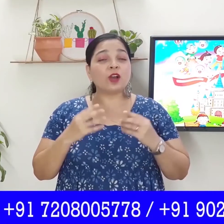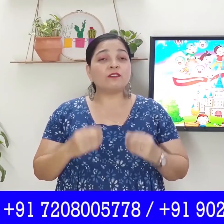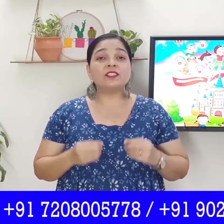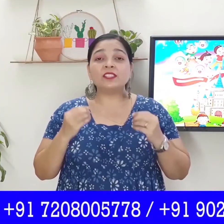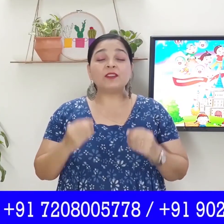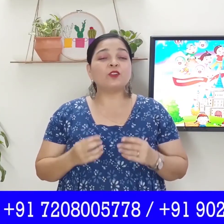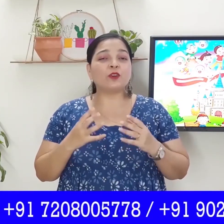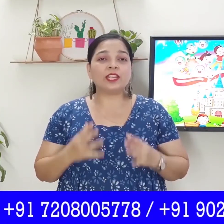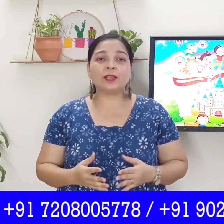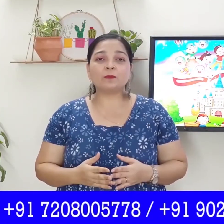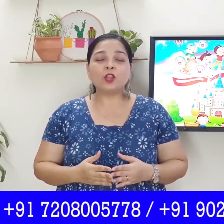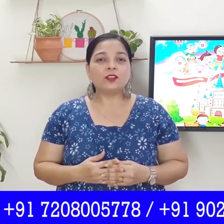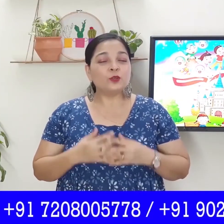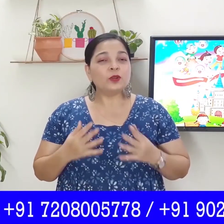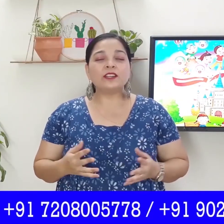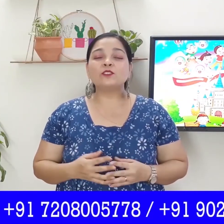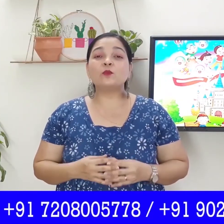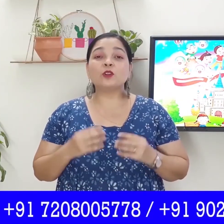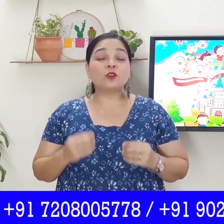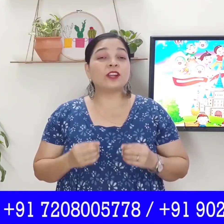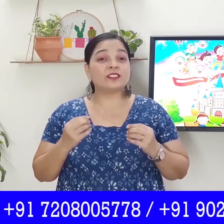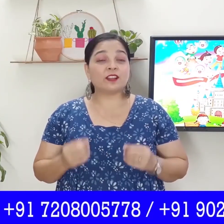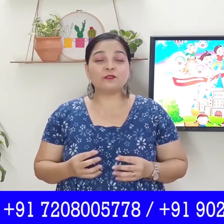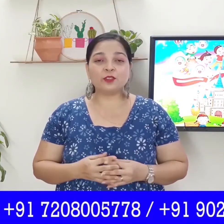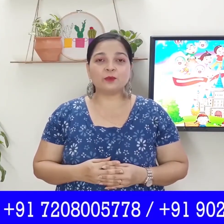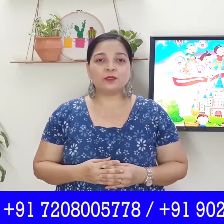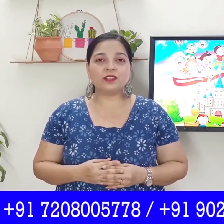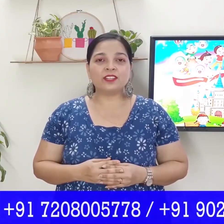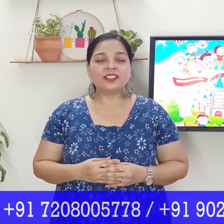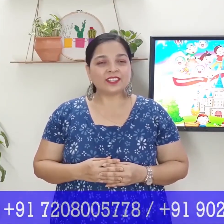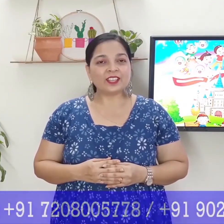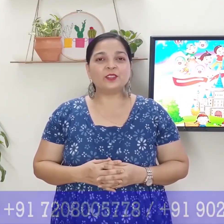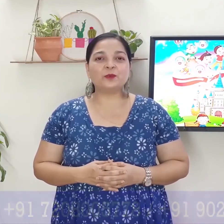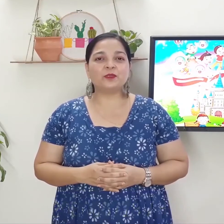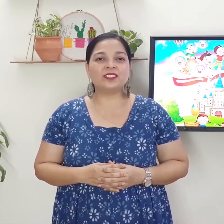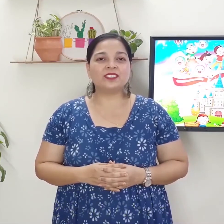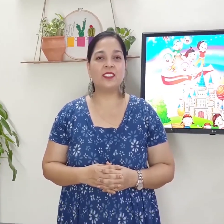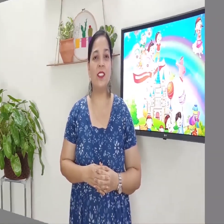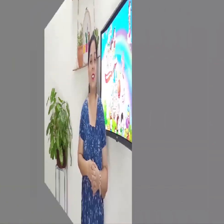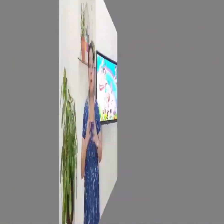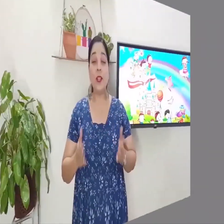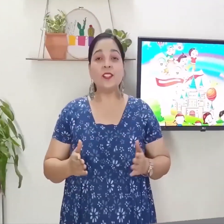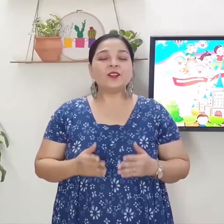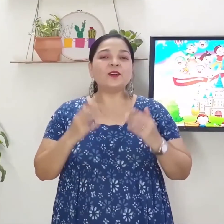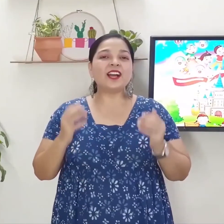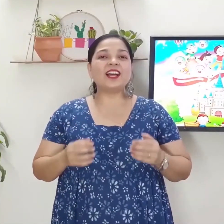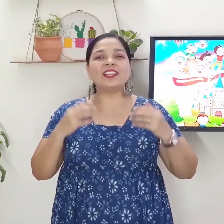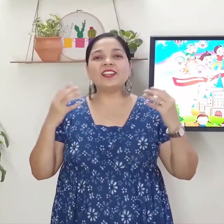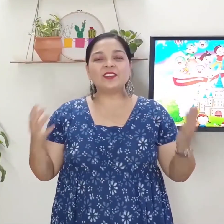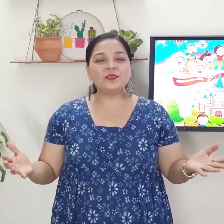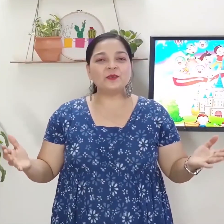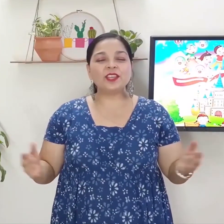எனக்கு தெரியும letzunalுங்களும் தேவன் உங்களுக்கு என்ன செய்தார் என்று தகவழை எங்கிலக்கு சொல்லுங்கள் நன்றி கறது